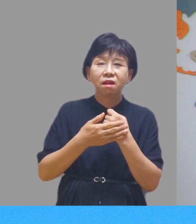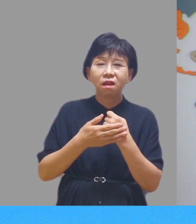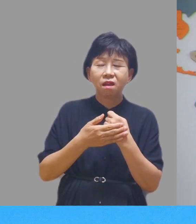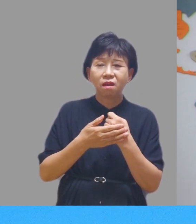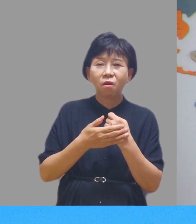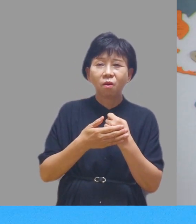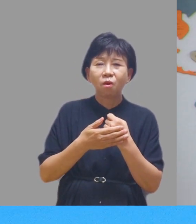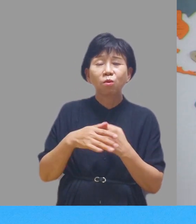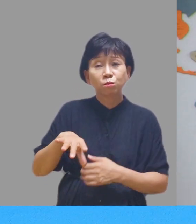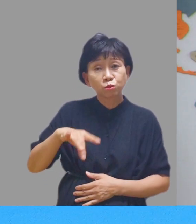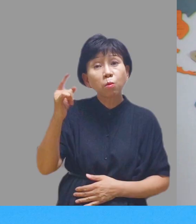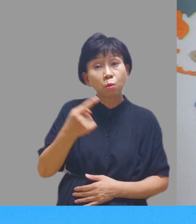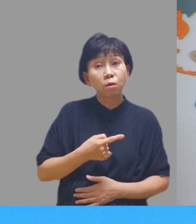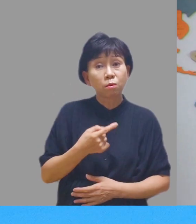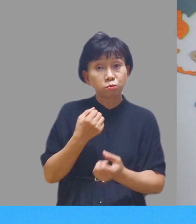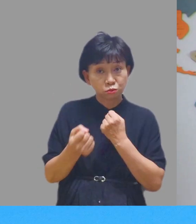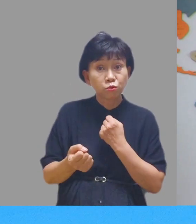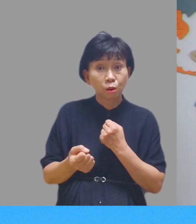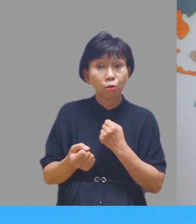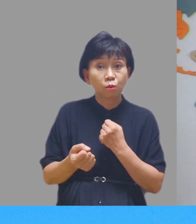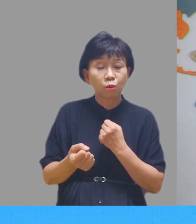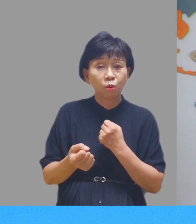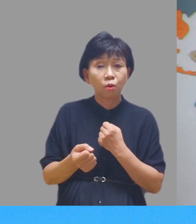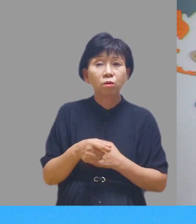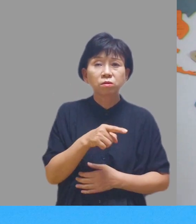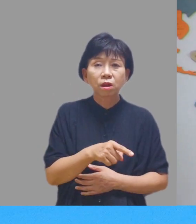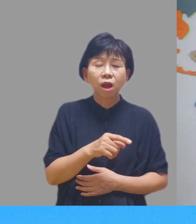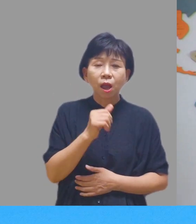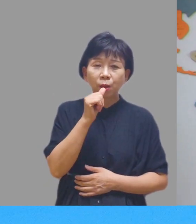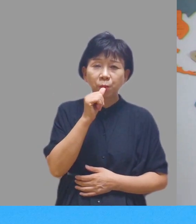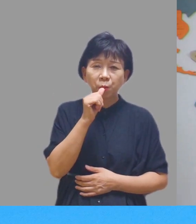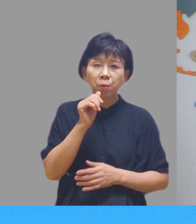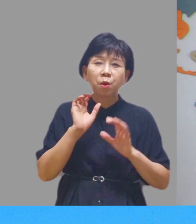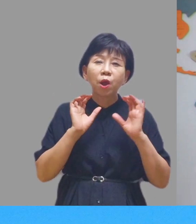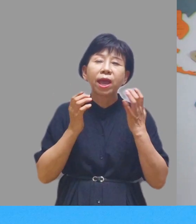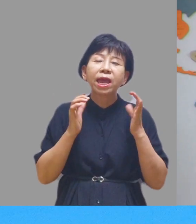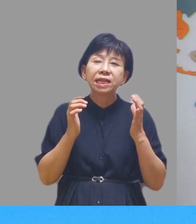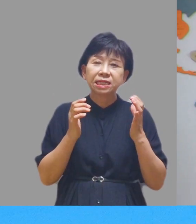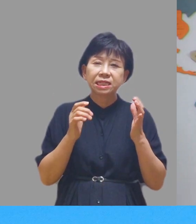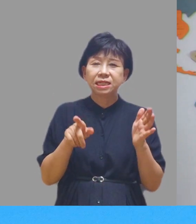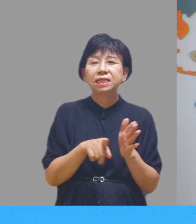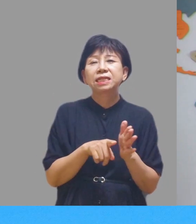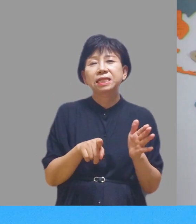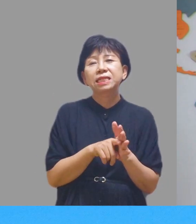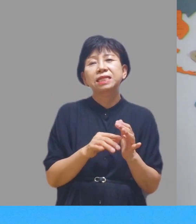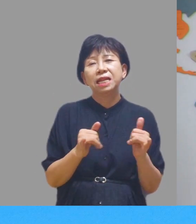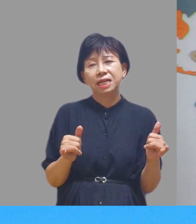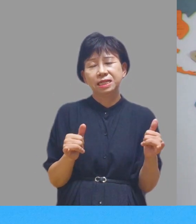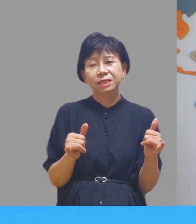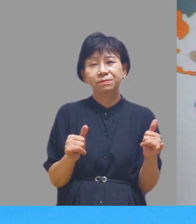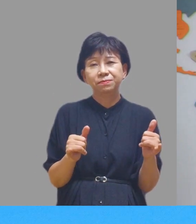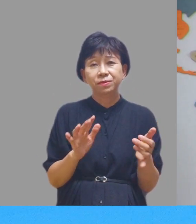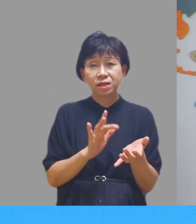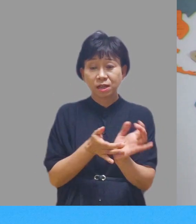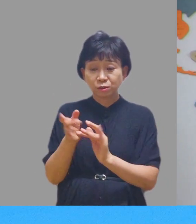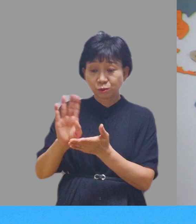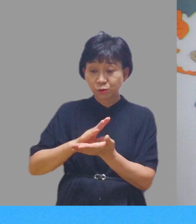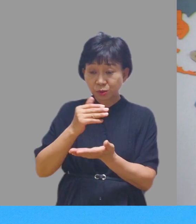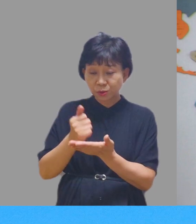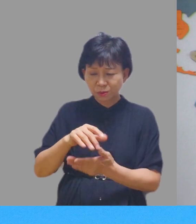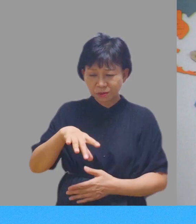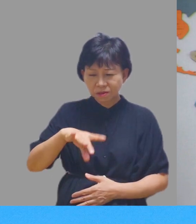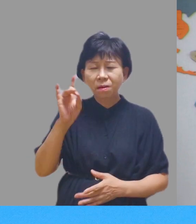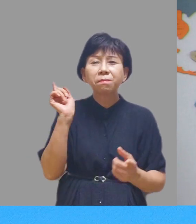사람들이 있어요. 그 사람들이 어린아이 단계에 있는, 그때 예수 그리스도를 만난 경험이